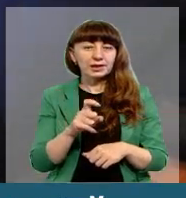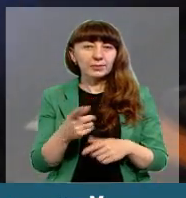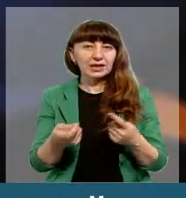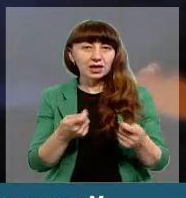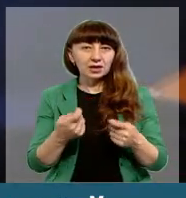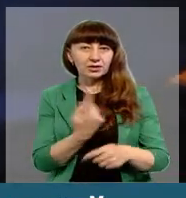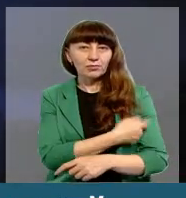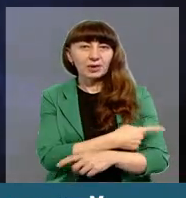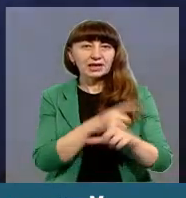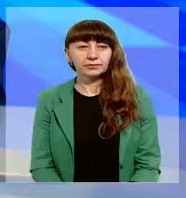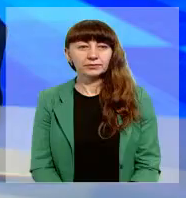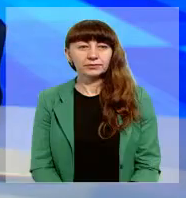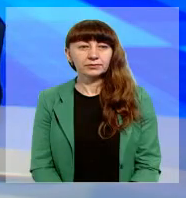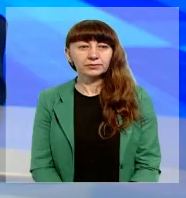поликлинике.